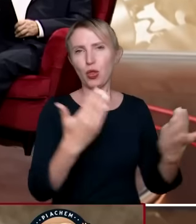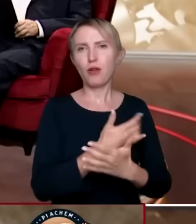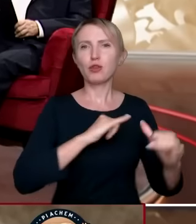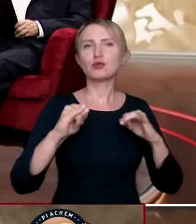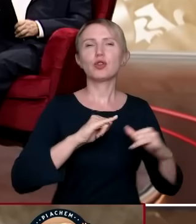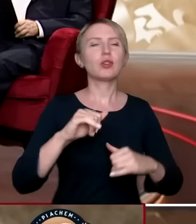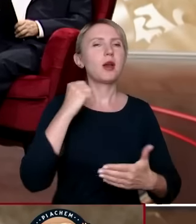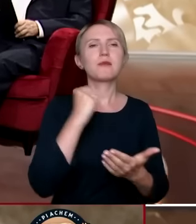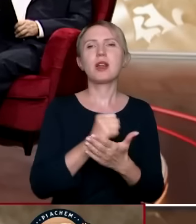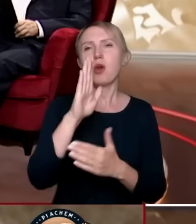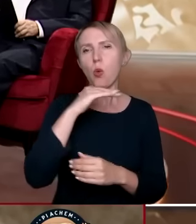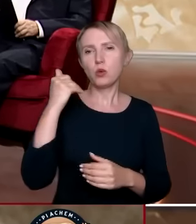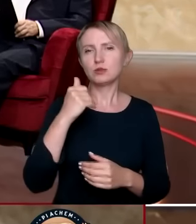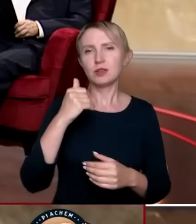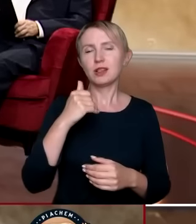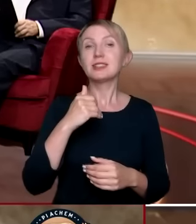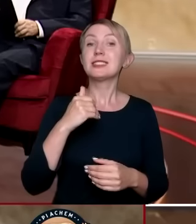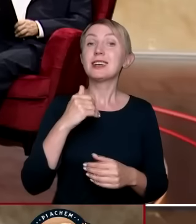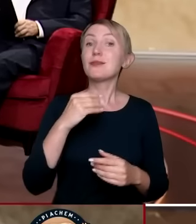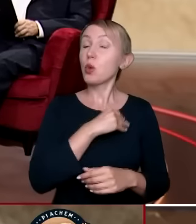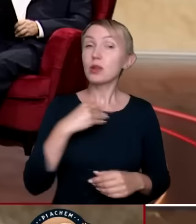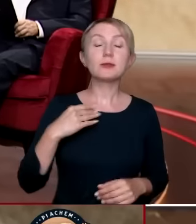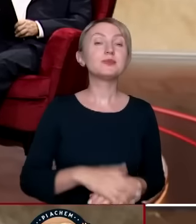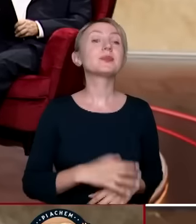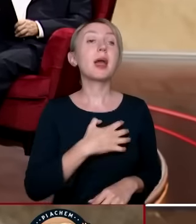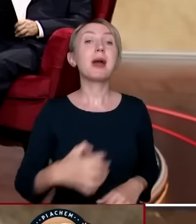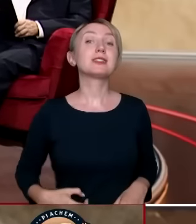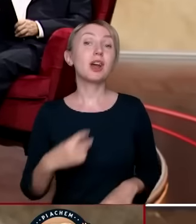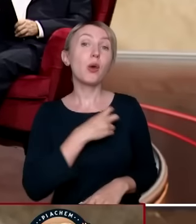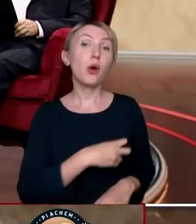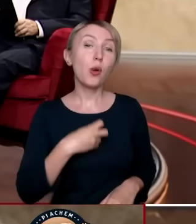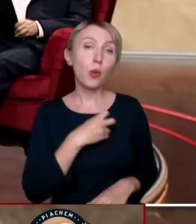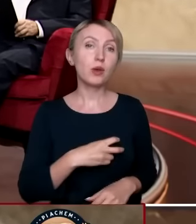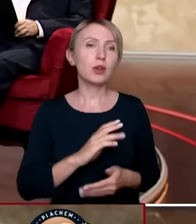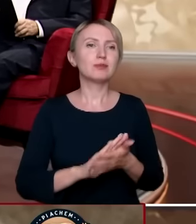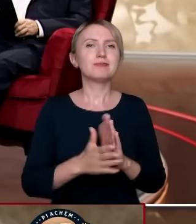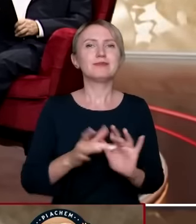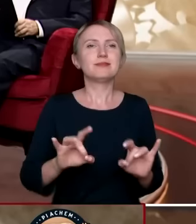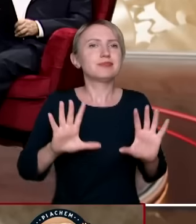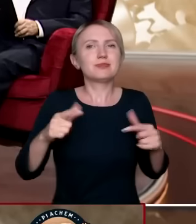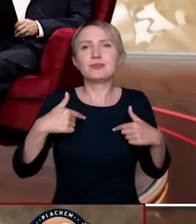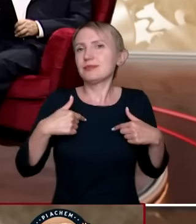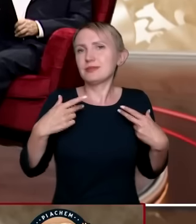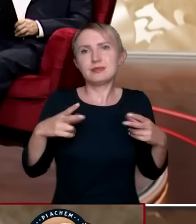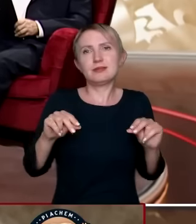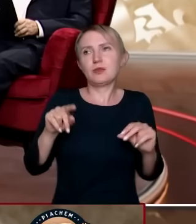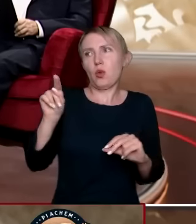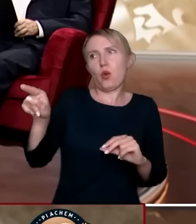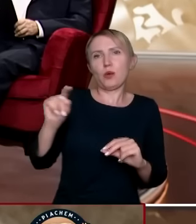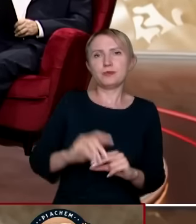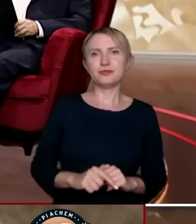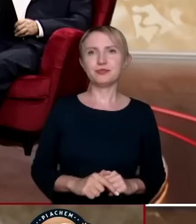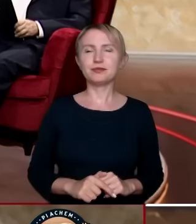prawa uśmiechniętej Polski. Pan marszałek Hołownia póki co to jak piła trączki umył, mówi to nie my, to pierwsza B. Słuchajcie, to jest tak,